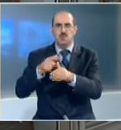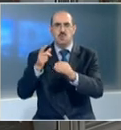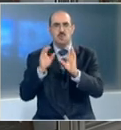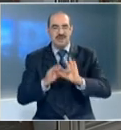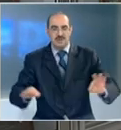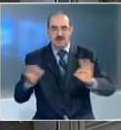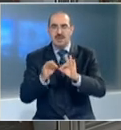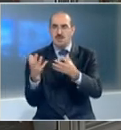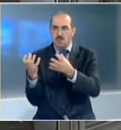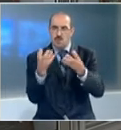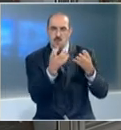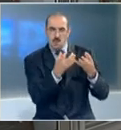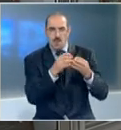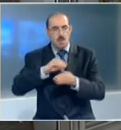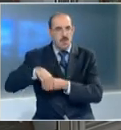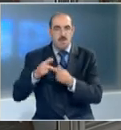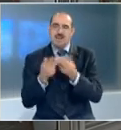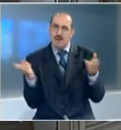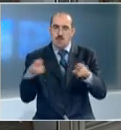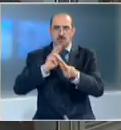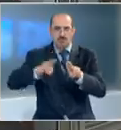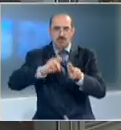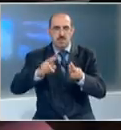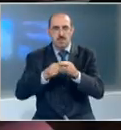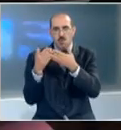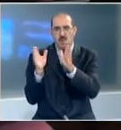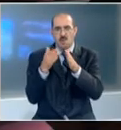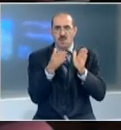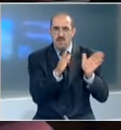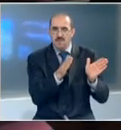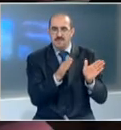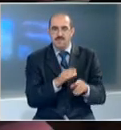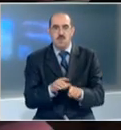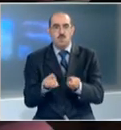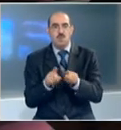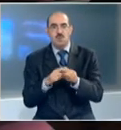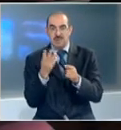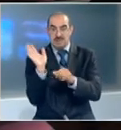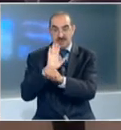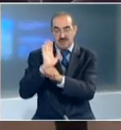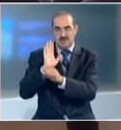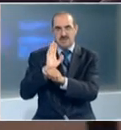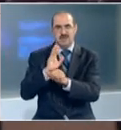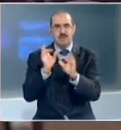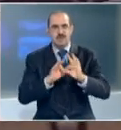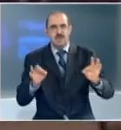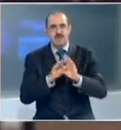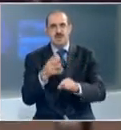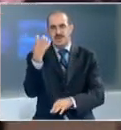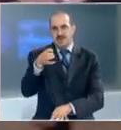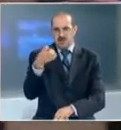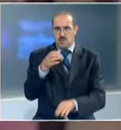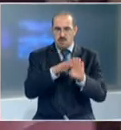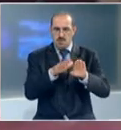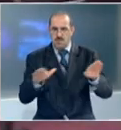وبناية قيام ببناية أخرى متعلقة بالسينما. وتتسع قاعة سينما السعادة إلى 400